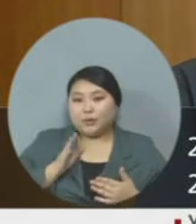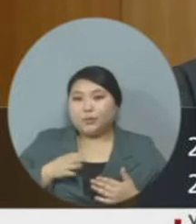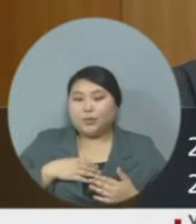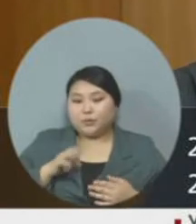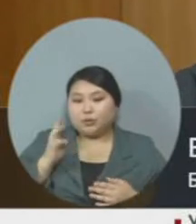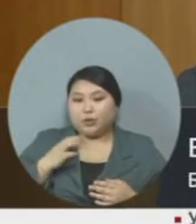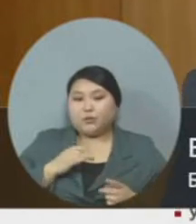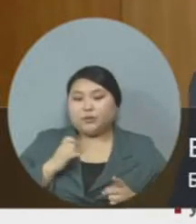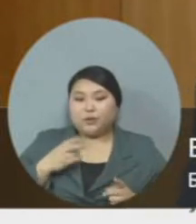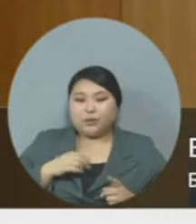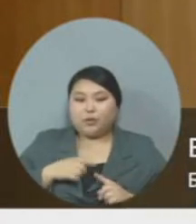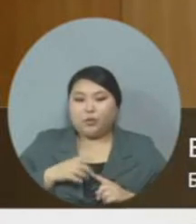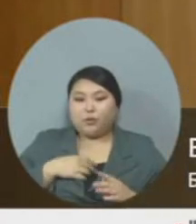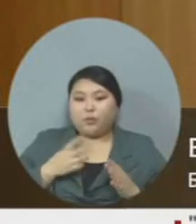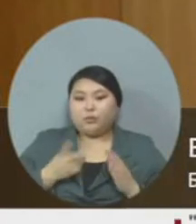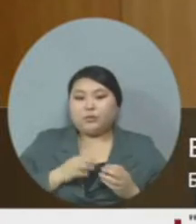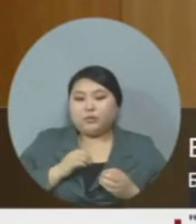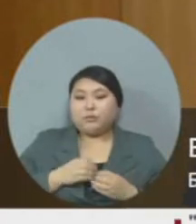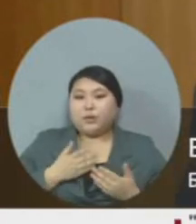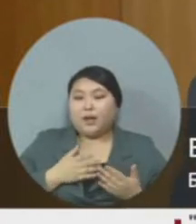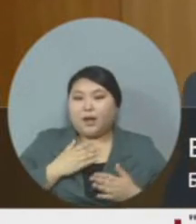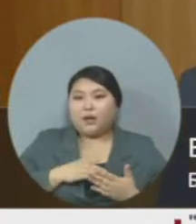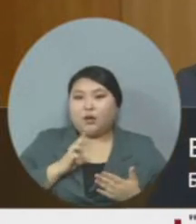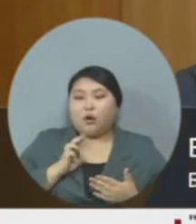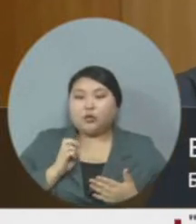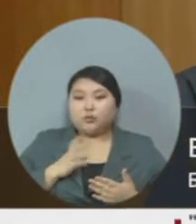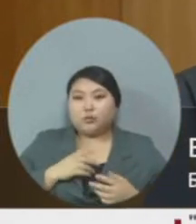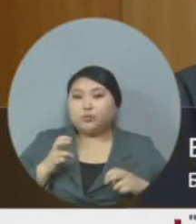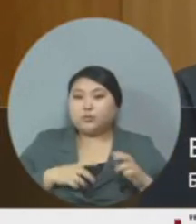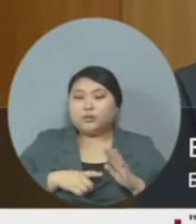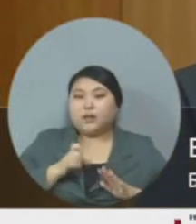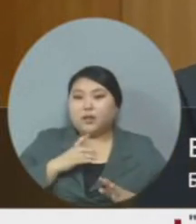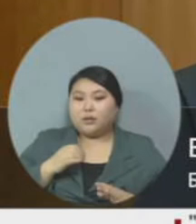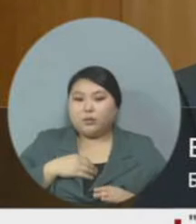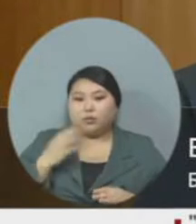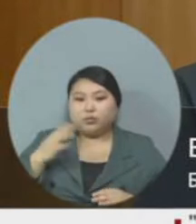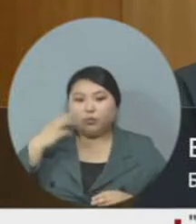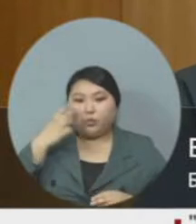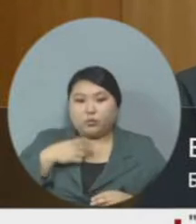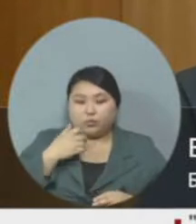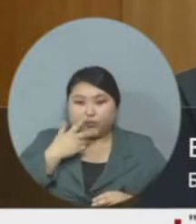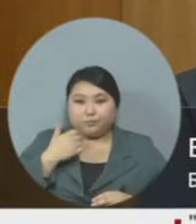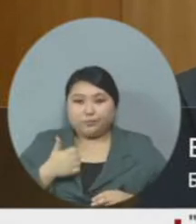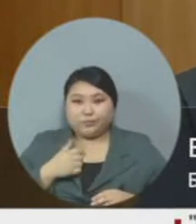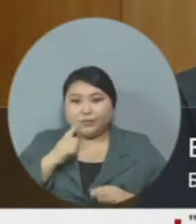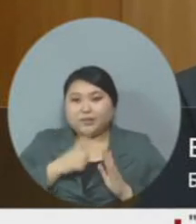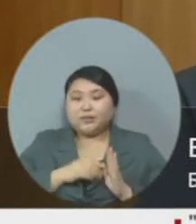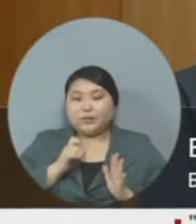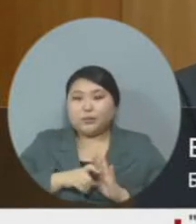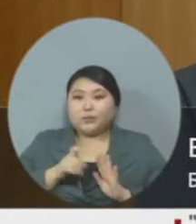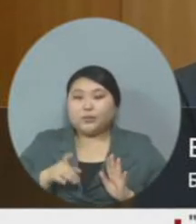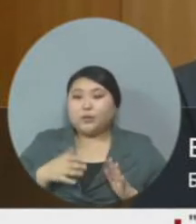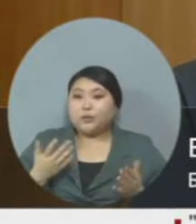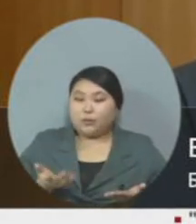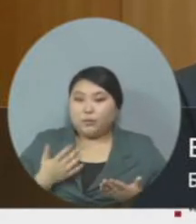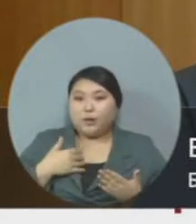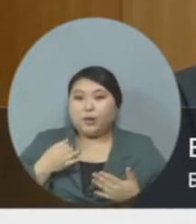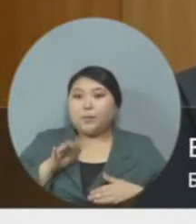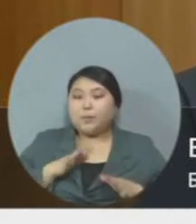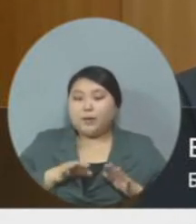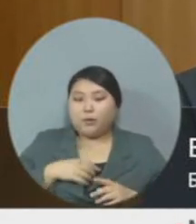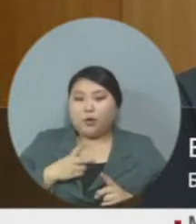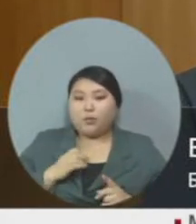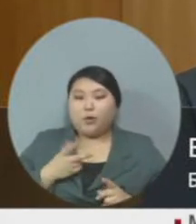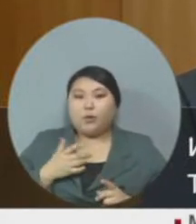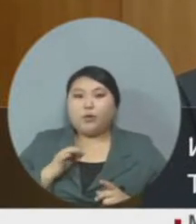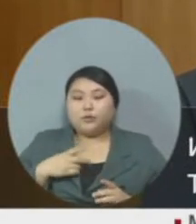тодорхой хэмжээний үнэлгээтэй байгуулагдах энэ хагас коксийн үйлдвэрийг бол эхний элчинд туршиж үзээд нэг сарын хугацаанд ч юм. Энийг бол бид нар 2023